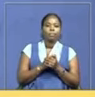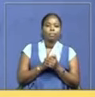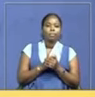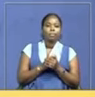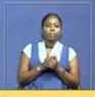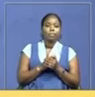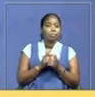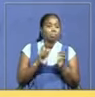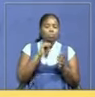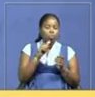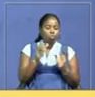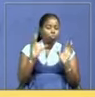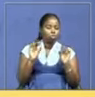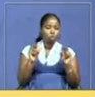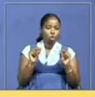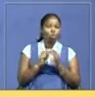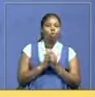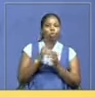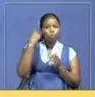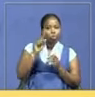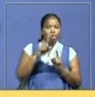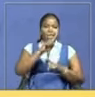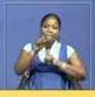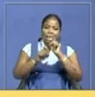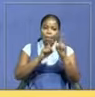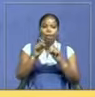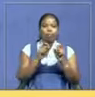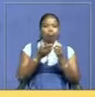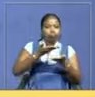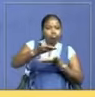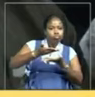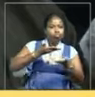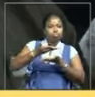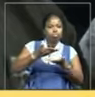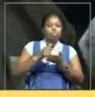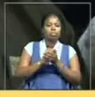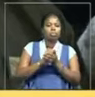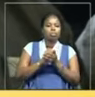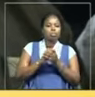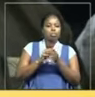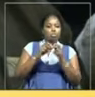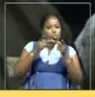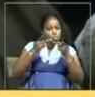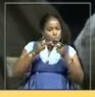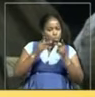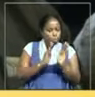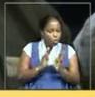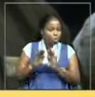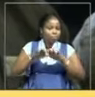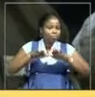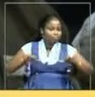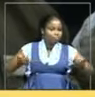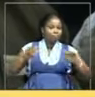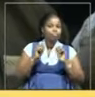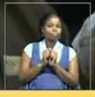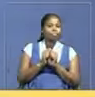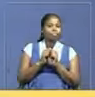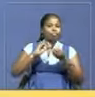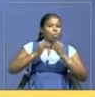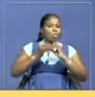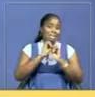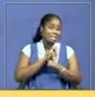question de tenir un débat lucide et serein posé et apaisé pour ausculter notre système